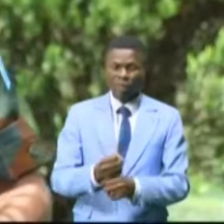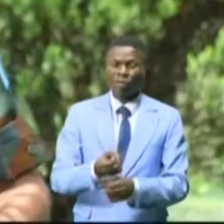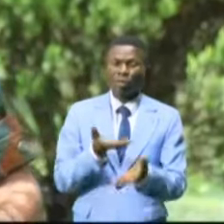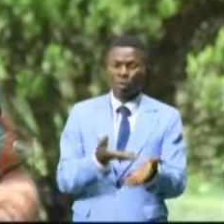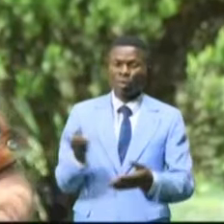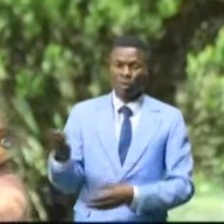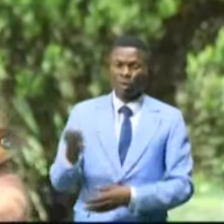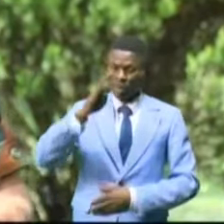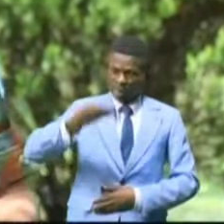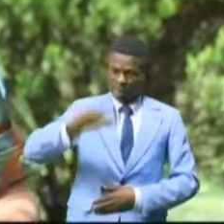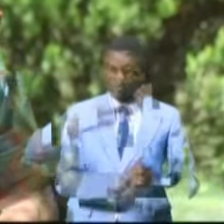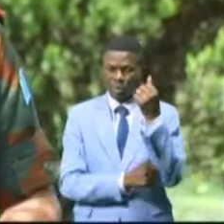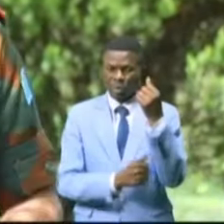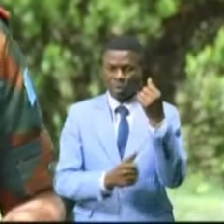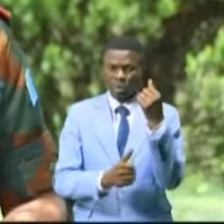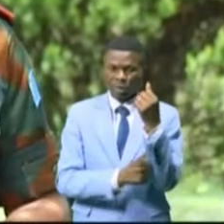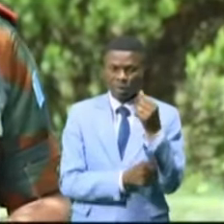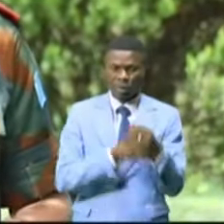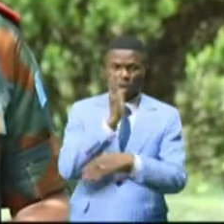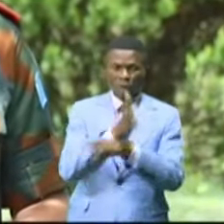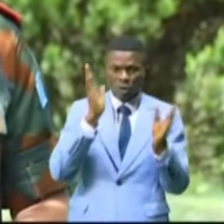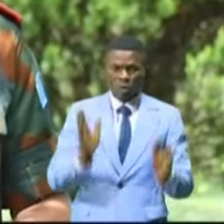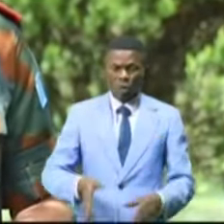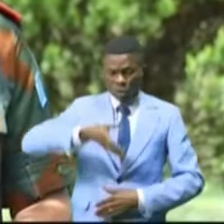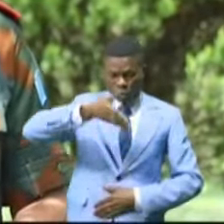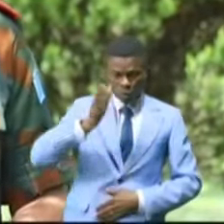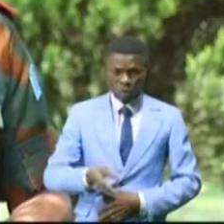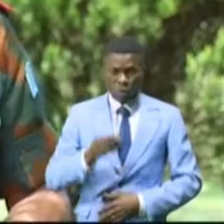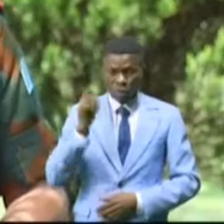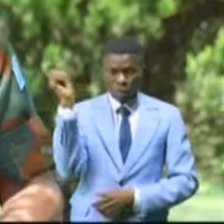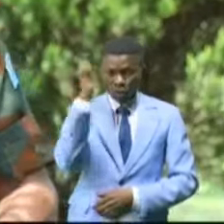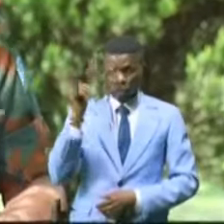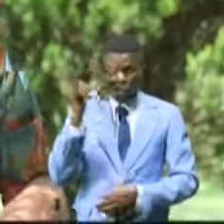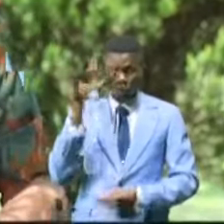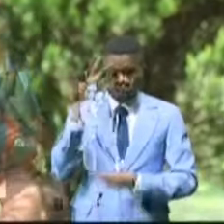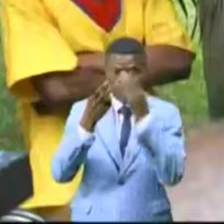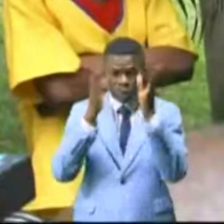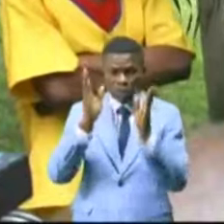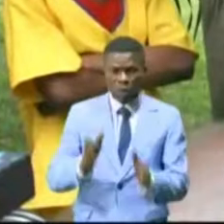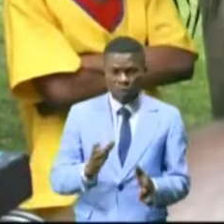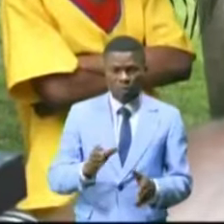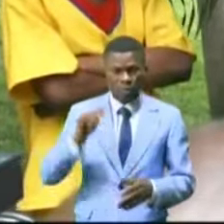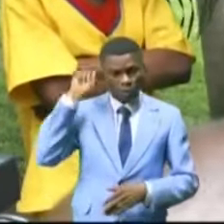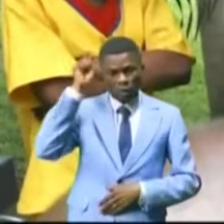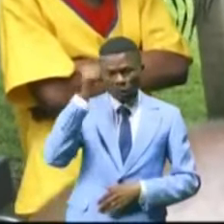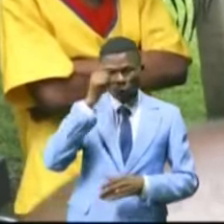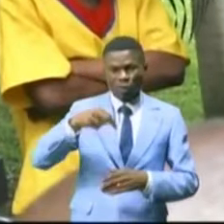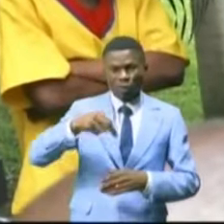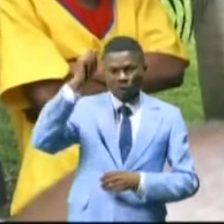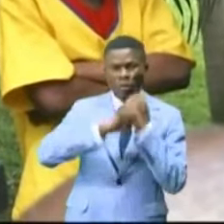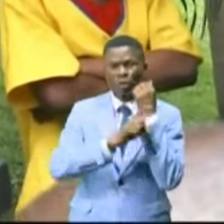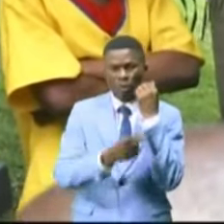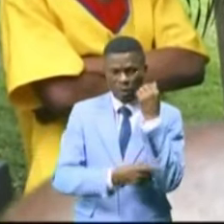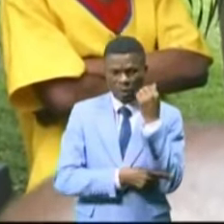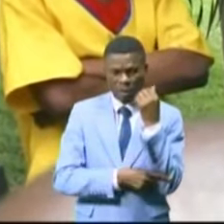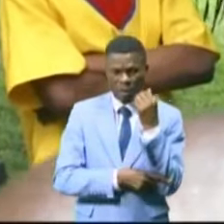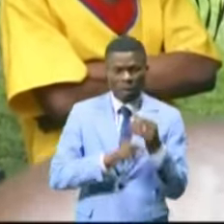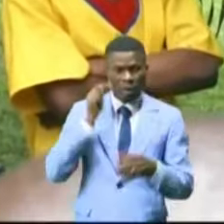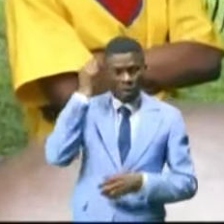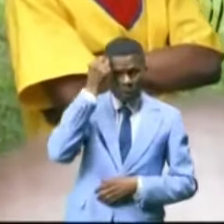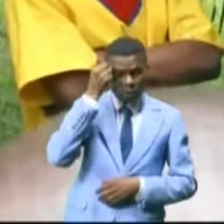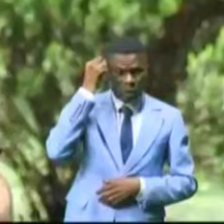et le quatrième est un conseiller expert en tourisme. Le gouvernement provincial du Nord Kivu, neveu de